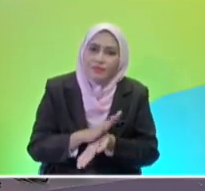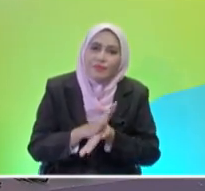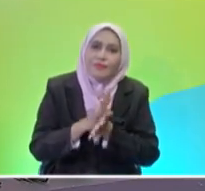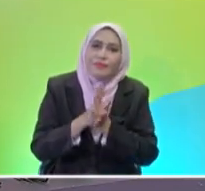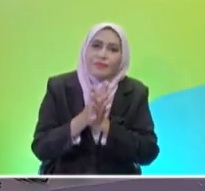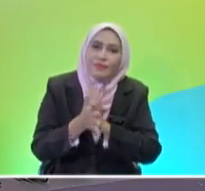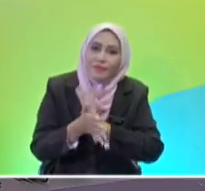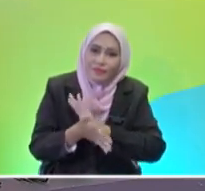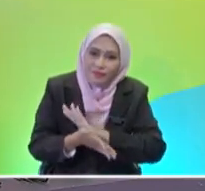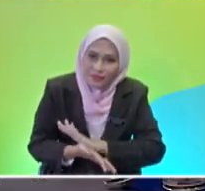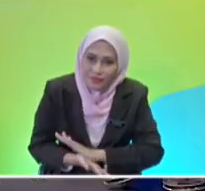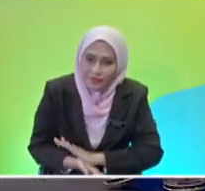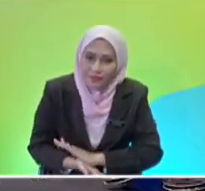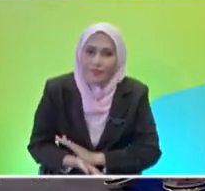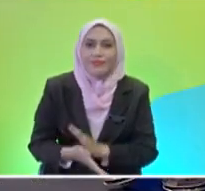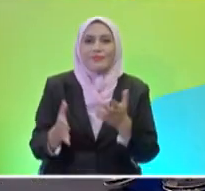Jadi